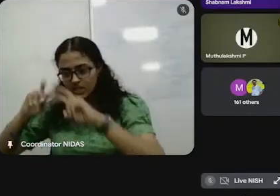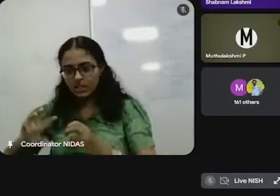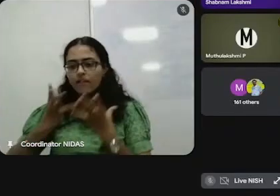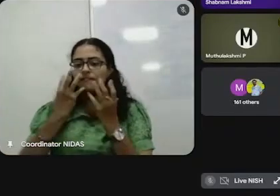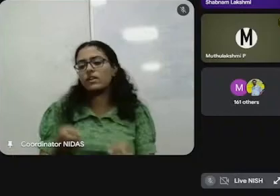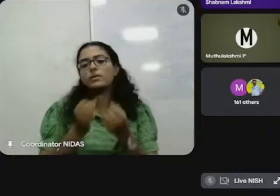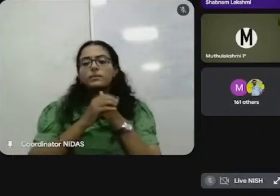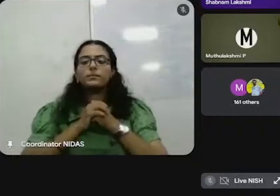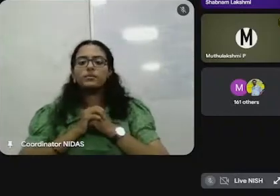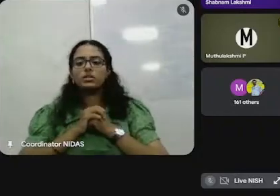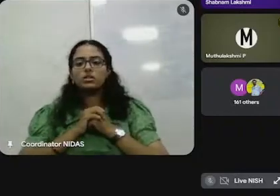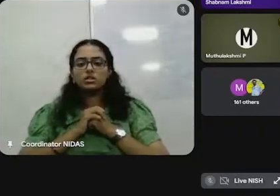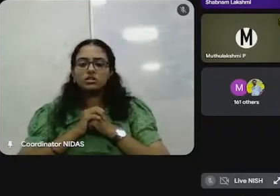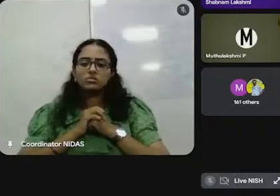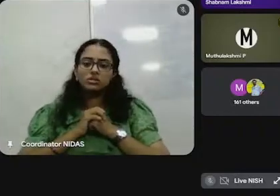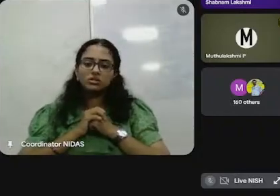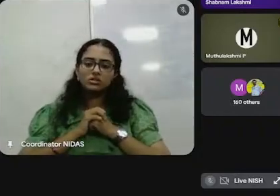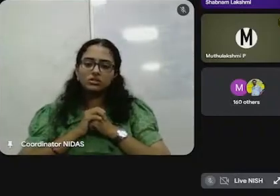ചെയ്യേണ്ടതാണ്.